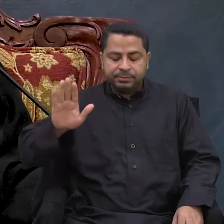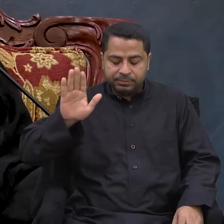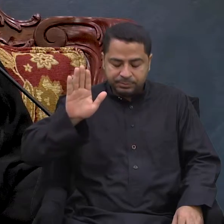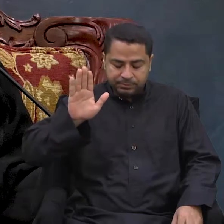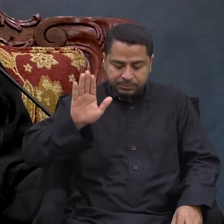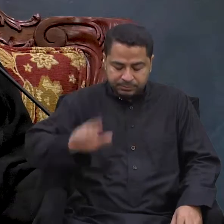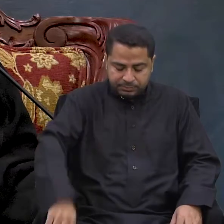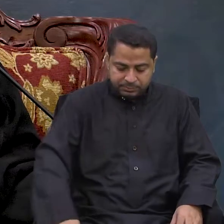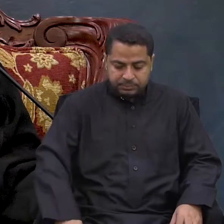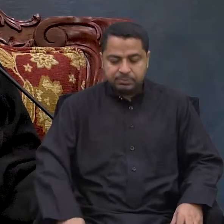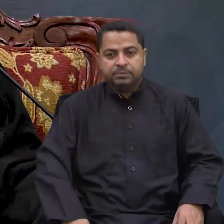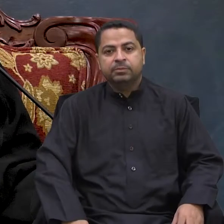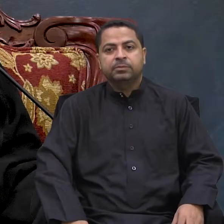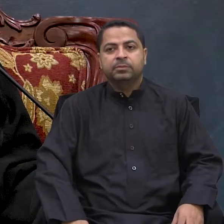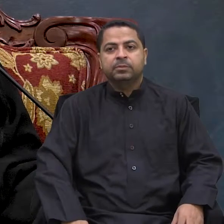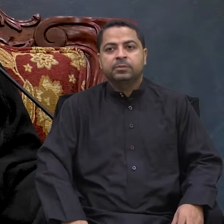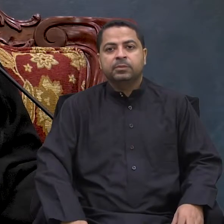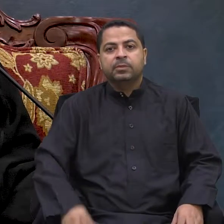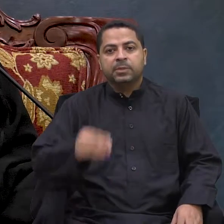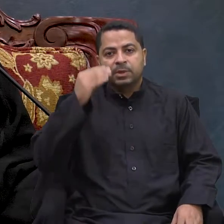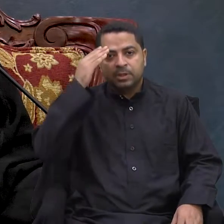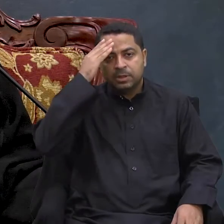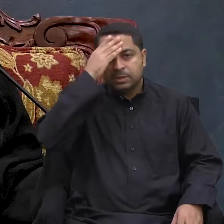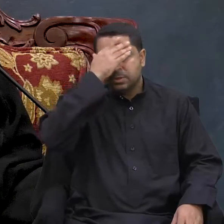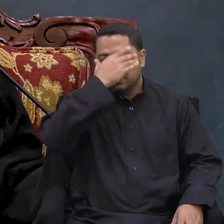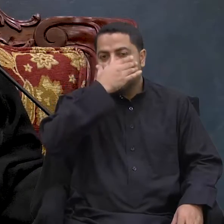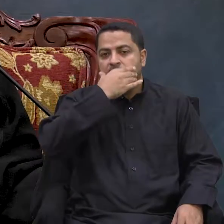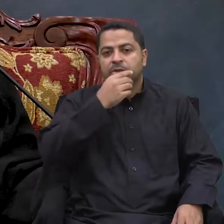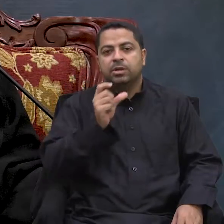صلى الله عليك وعلى ابن عمك